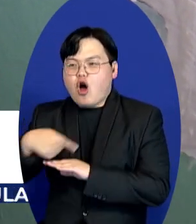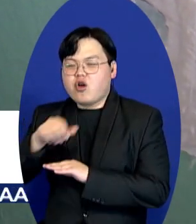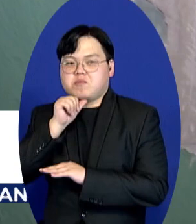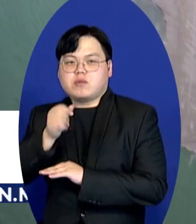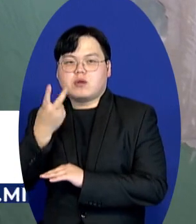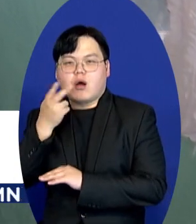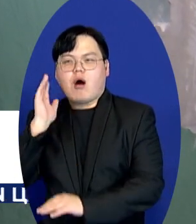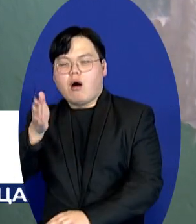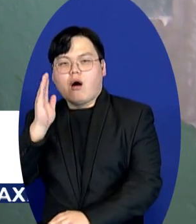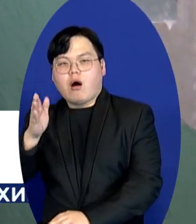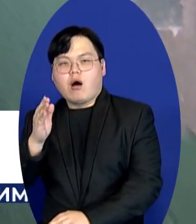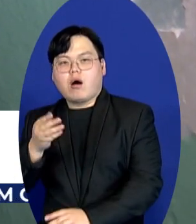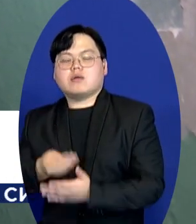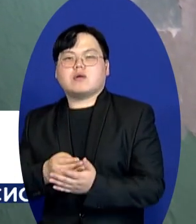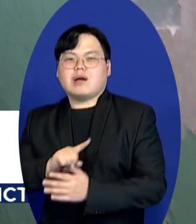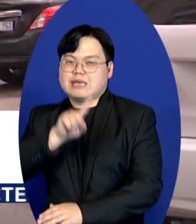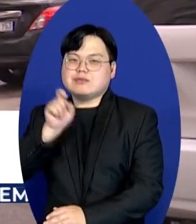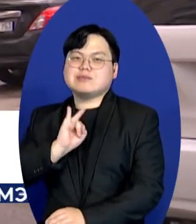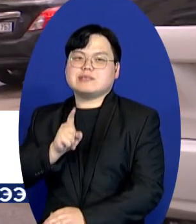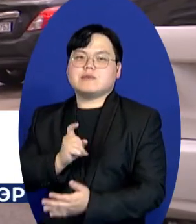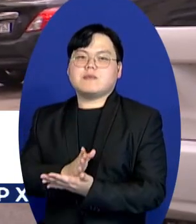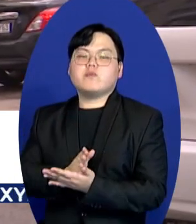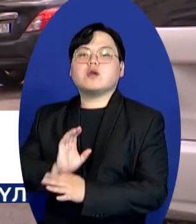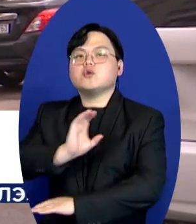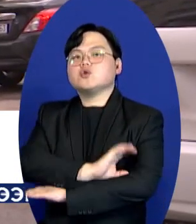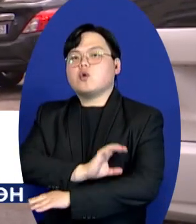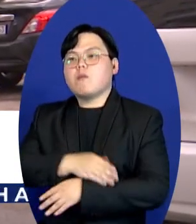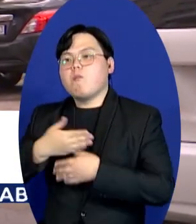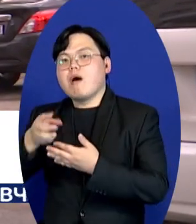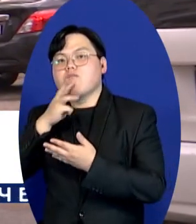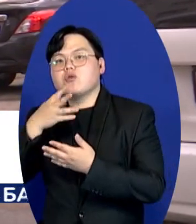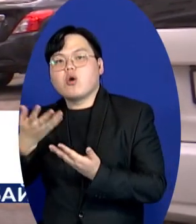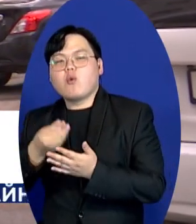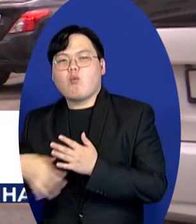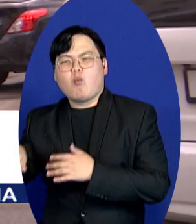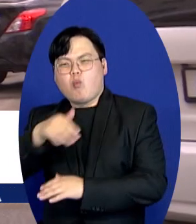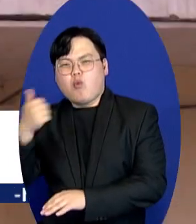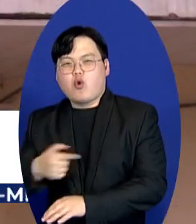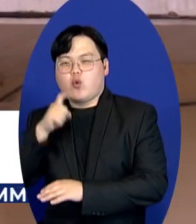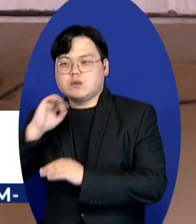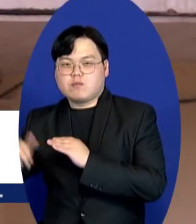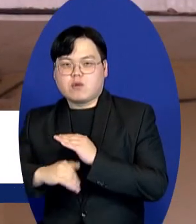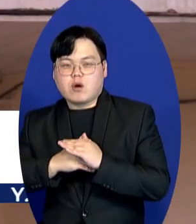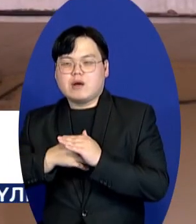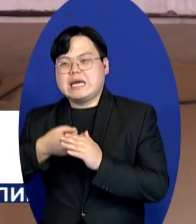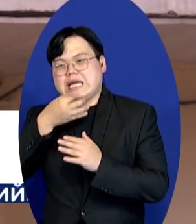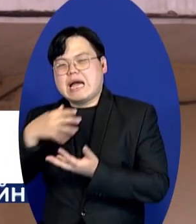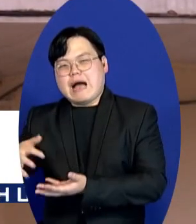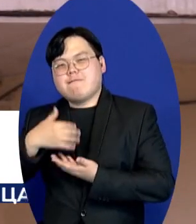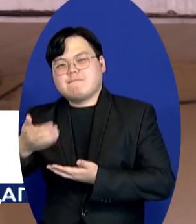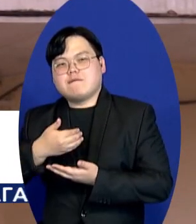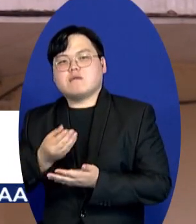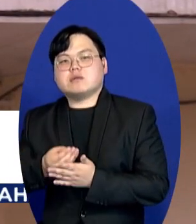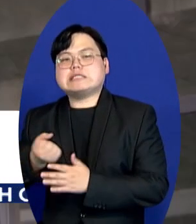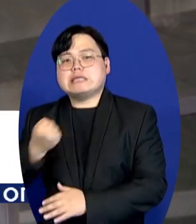хол одоо тэмх асуудал зүнд байгаа. Сургуулиудын өгч байгаа мэдээллээр бүх хүчин чадлаараа хүсэлт гаргасан бүх оюутнуудаа хамруулж чадаж байгаа